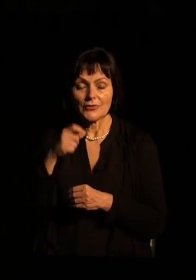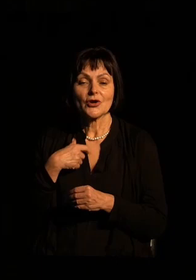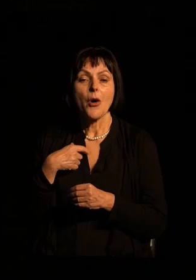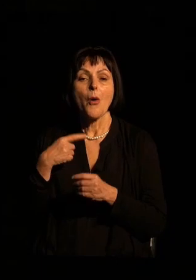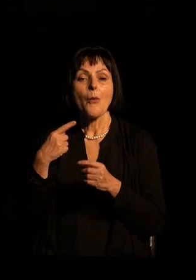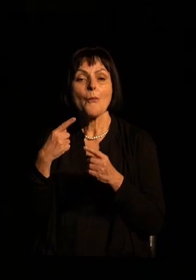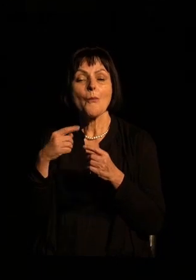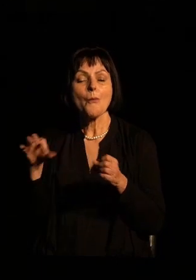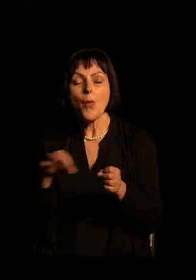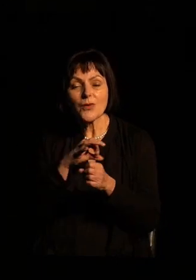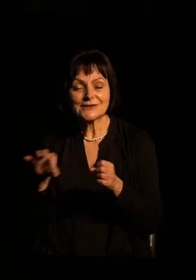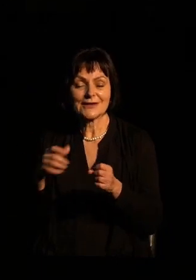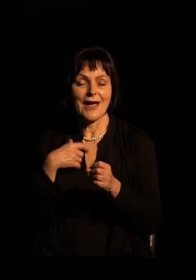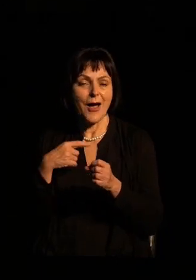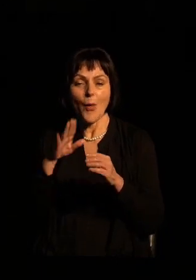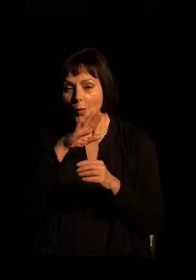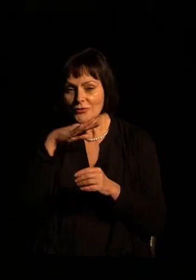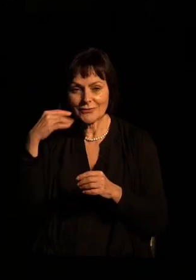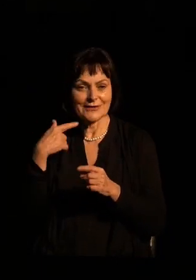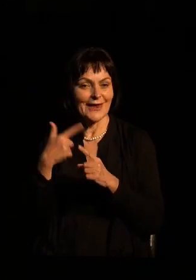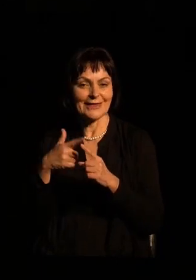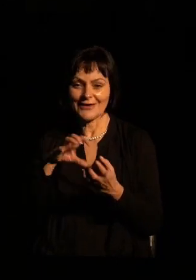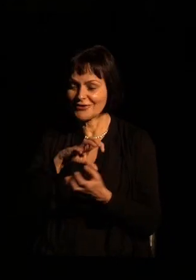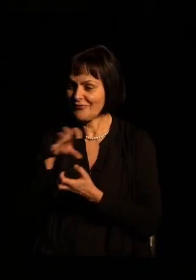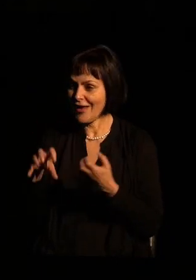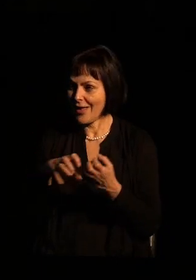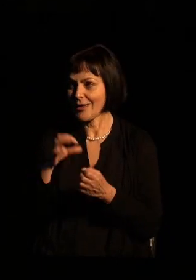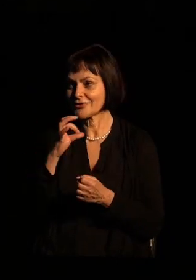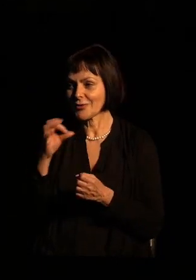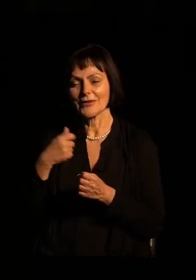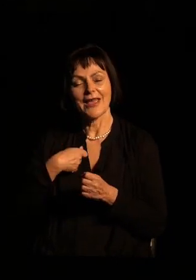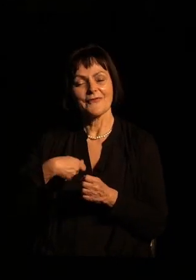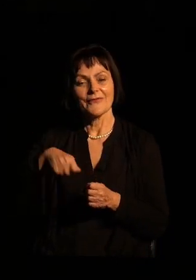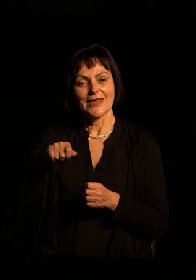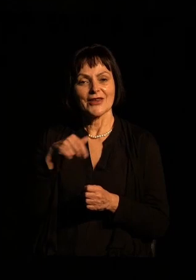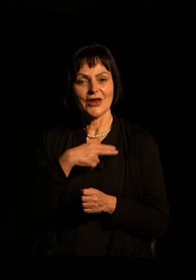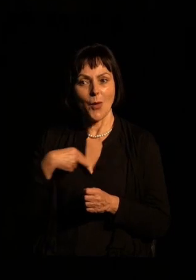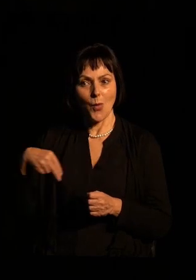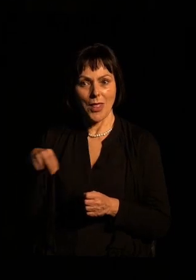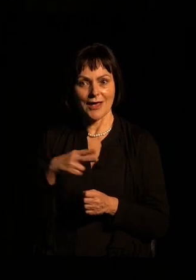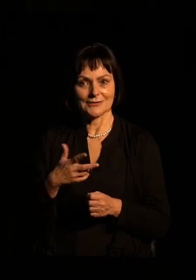muzyka, uśmiechnięci. No troszeczkę inny świat, szczególnie jak się wyjeżdża u nas